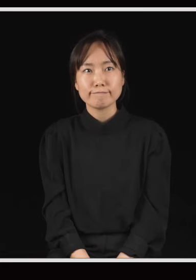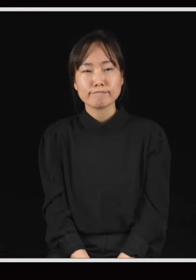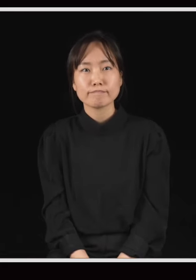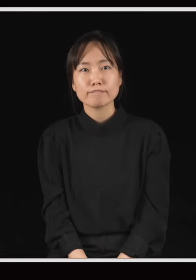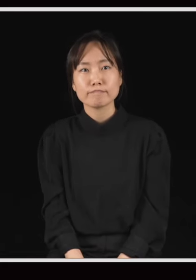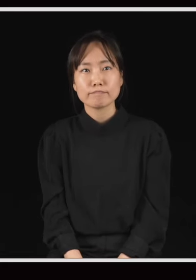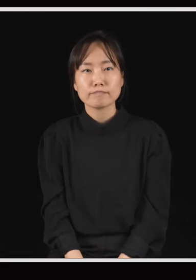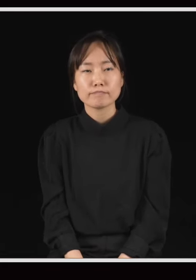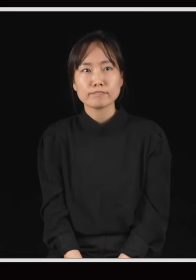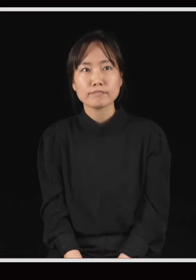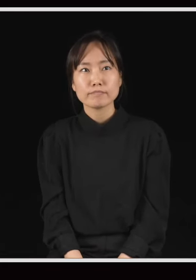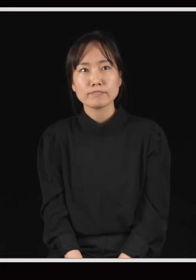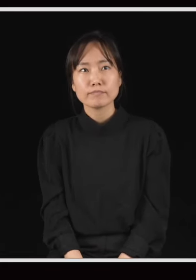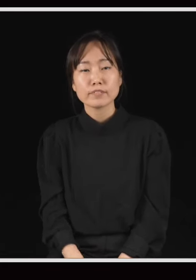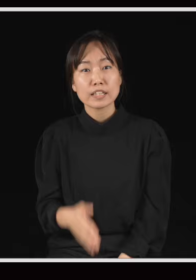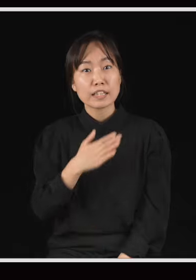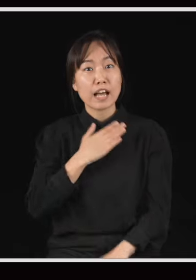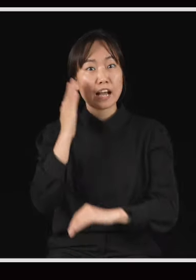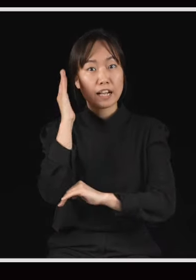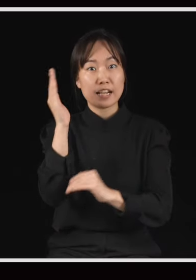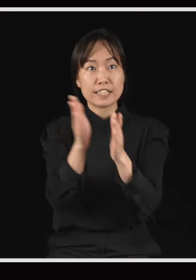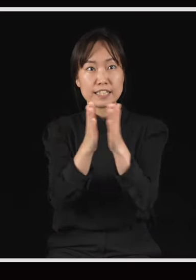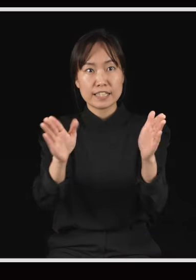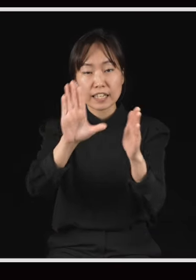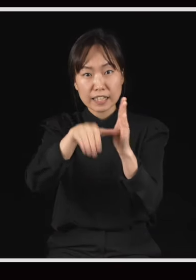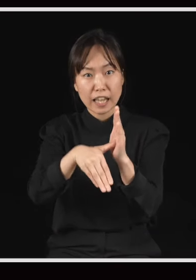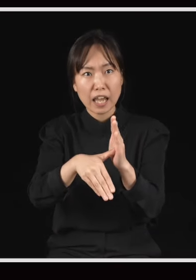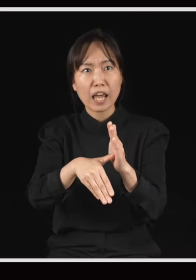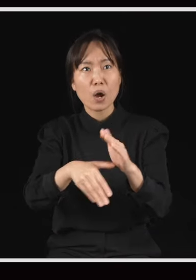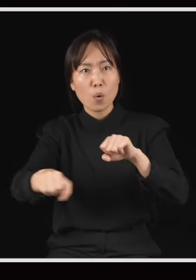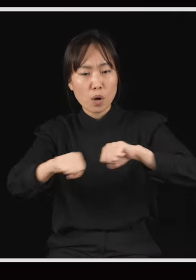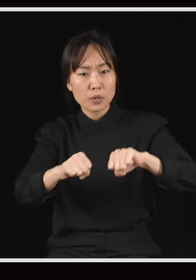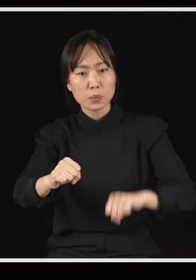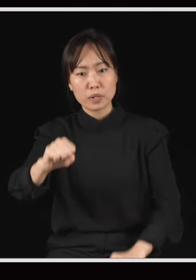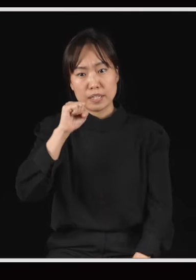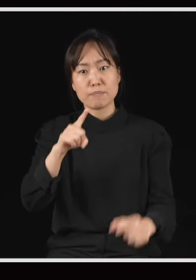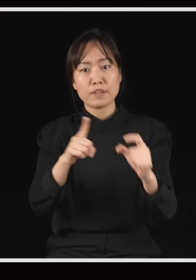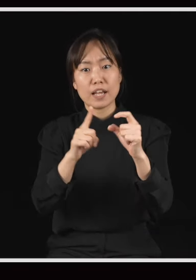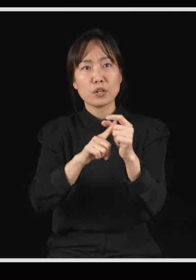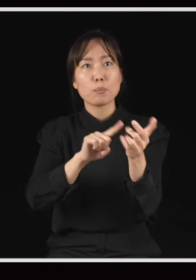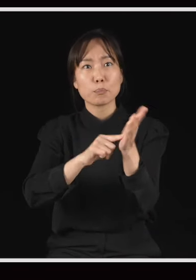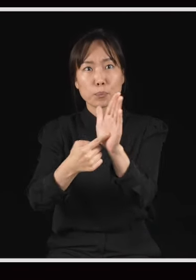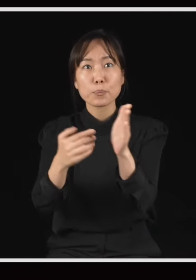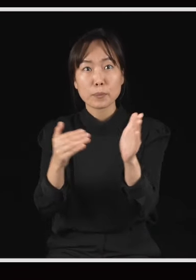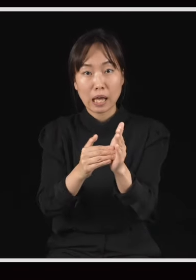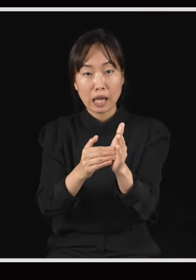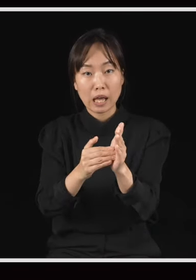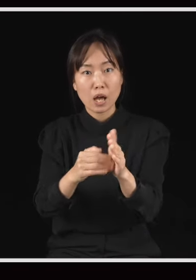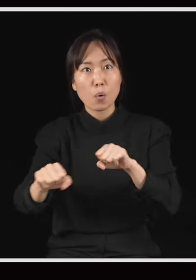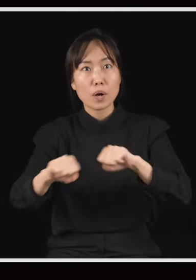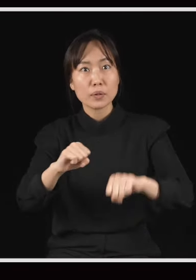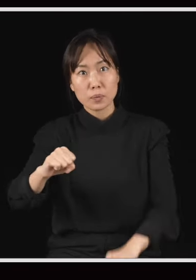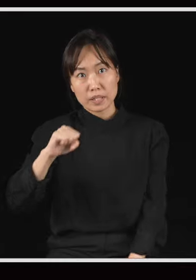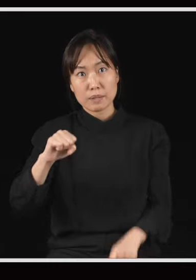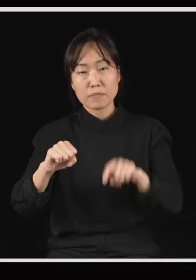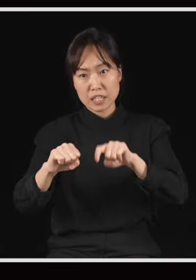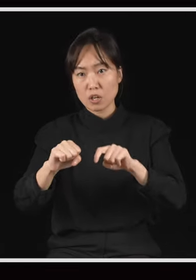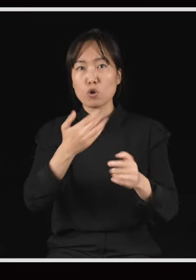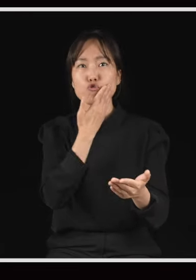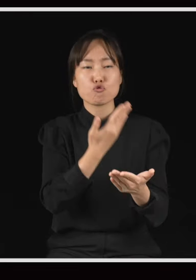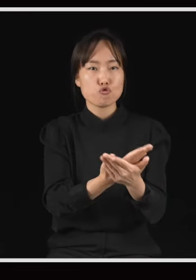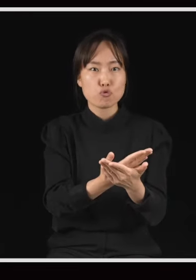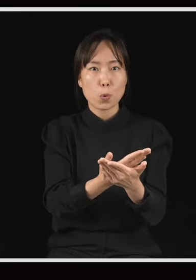겁니다. 자, 우선 제가 맨 처음 부분에서 내재 역량이라는 단어를 썼어요. 내재 역량은